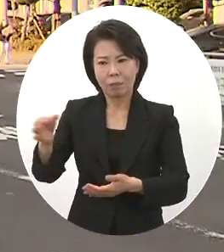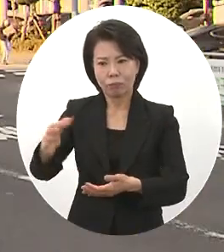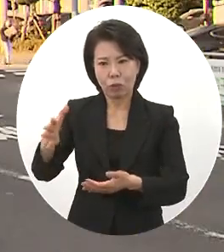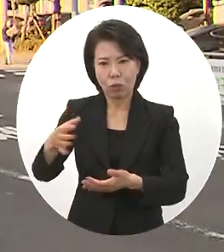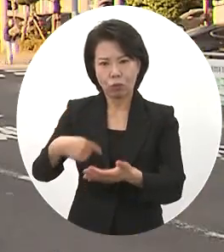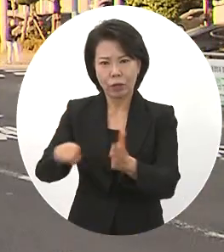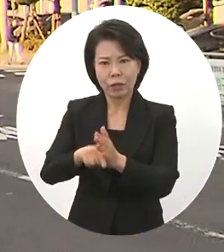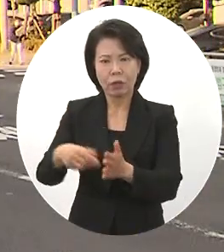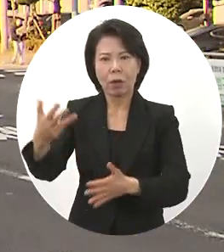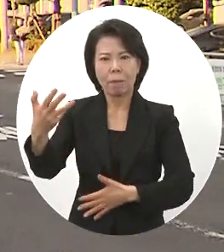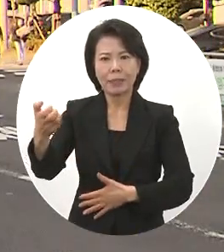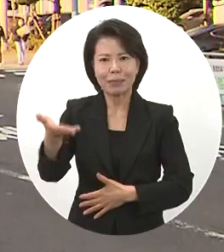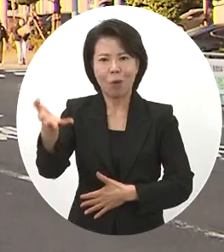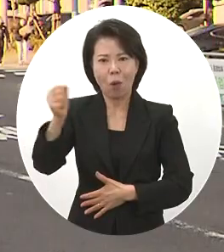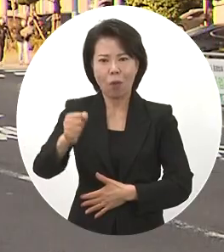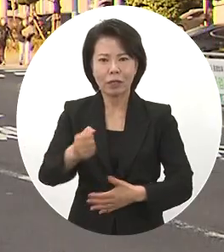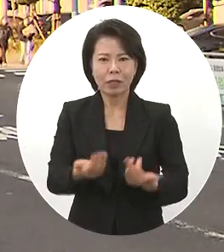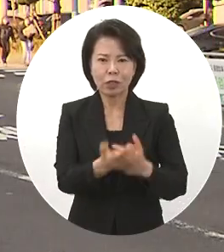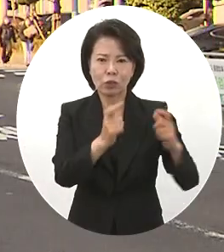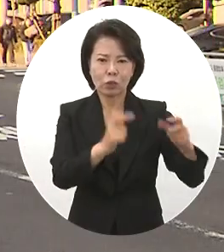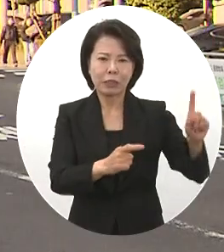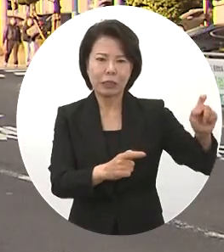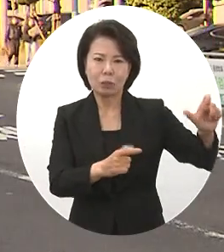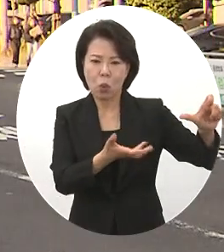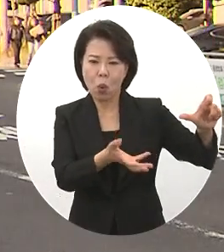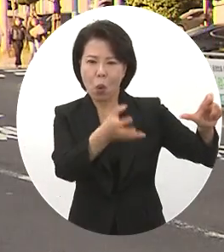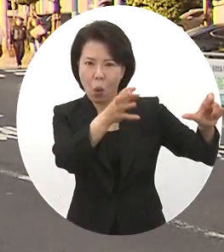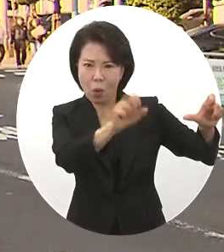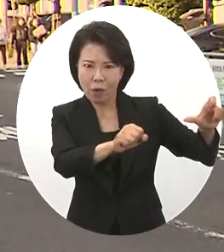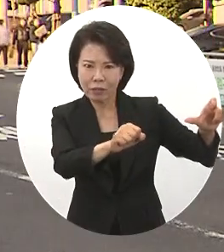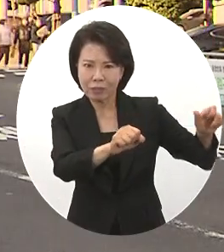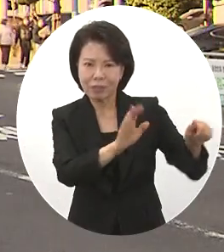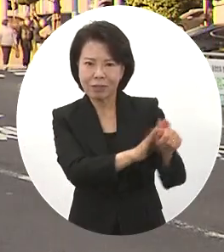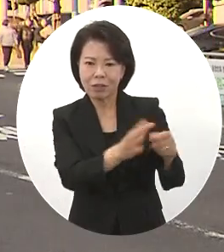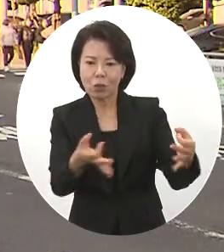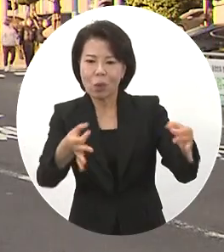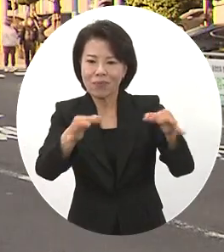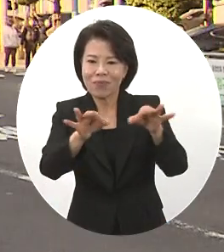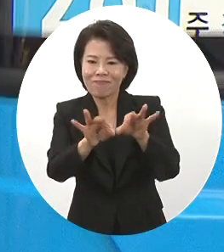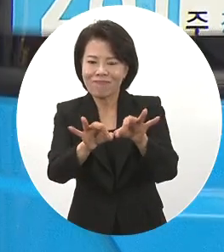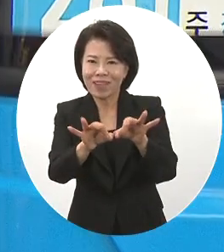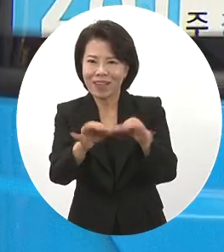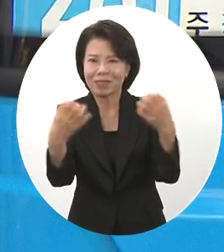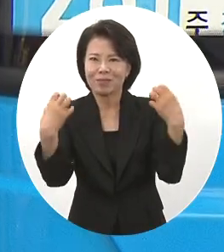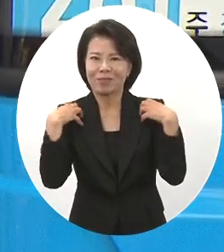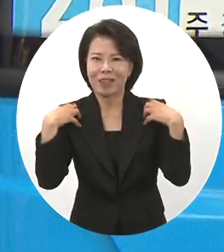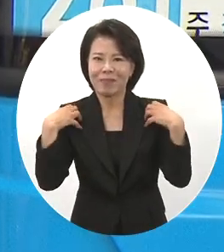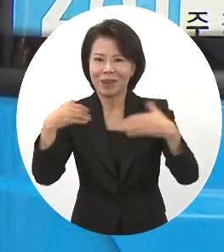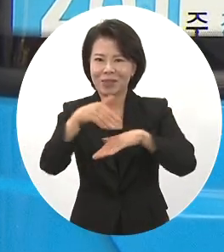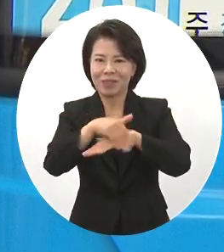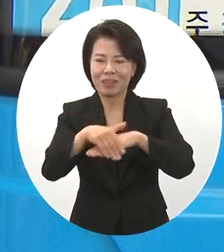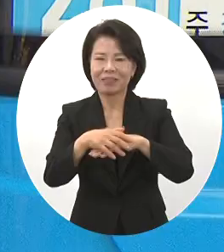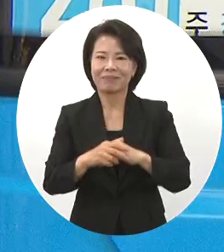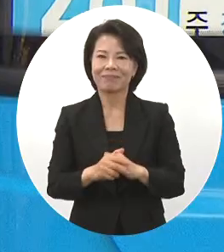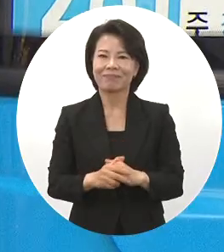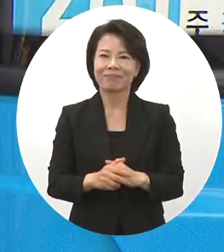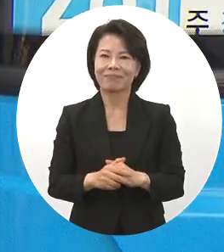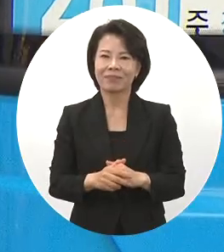80억 원, 제주도는 기타 시간대와 학교 밖 청소년 지원에 15억 원을 각각 부담할